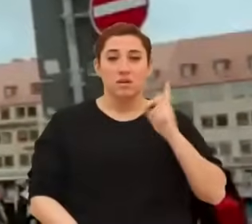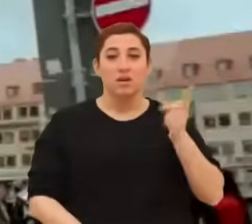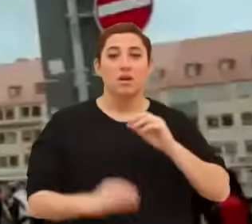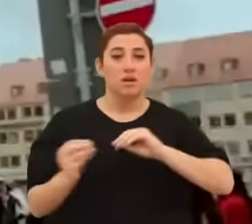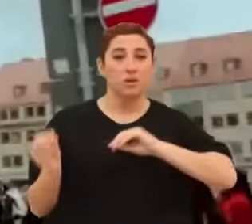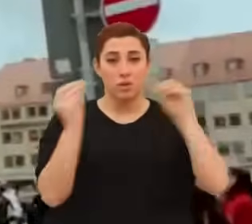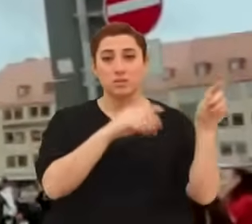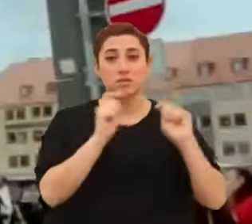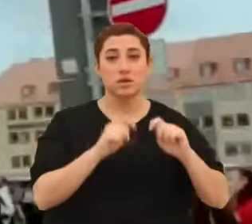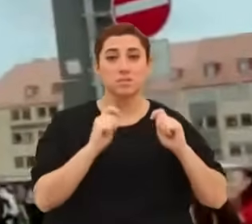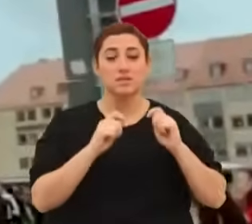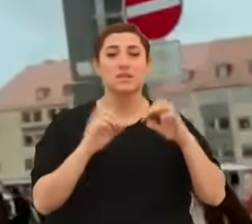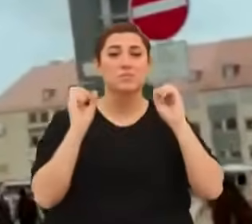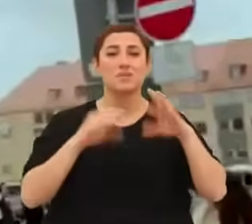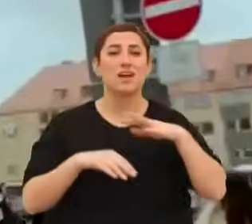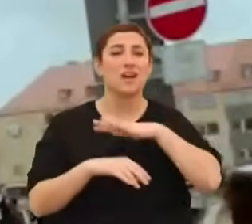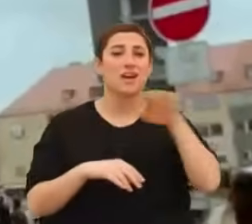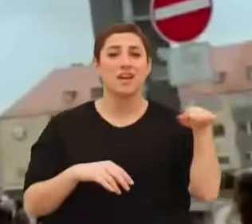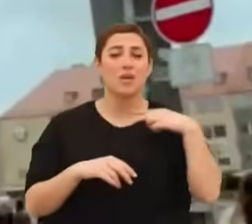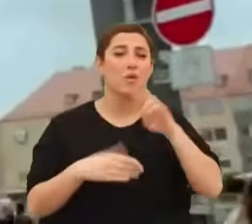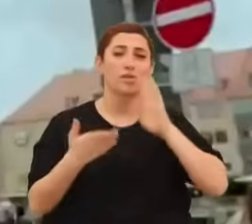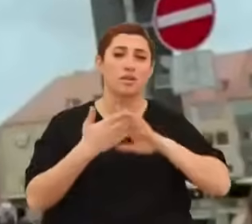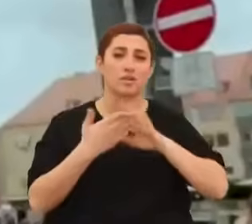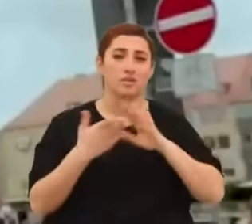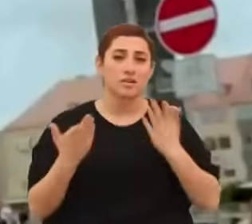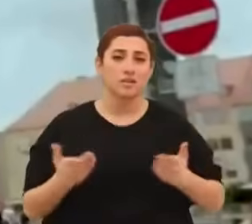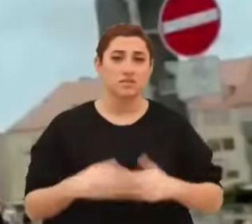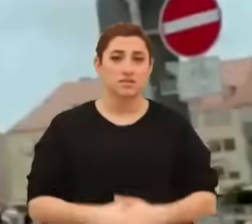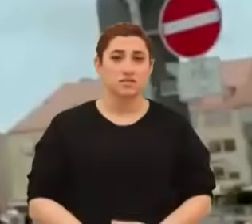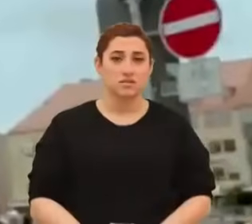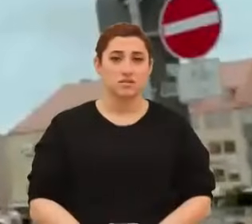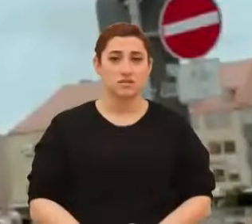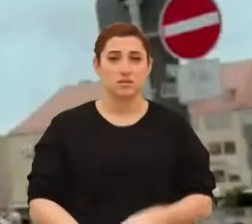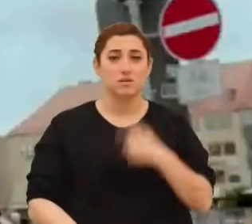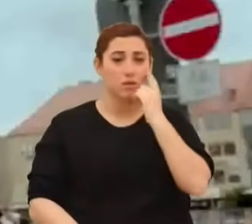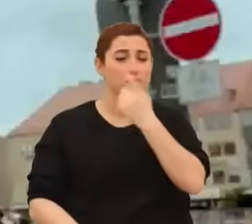Ergun şapkası başında ince bıyıklarıyla Almanya sokaklarını sükunetle meşgul.